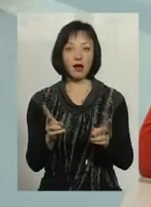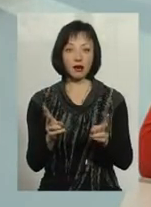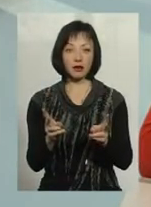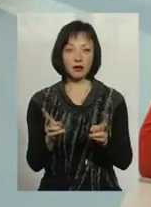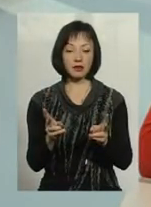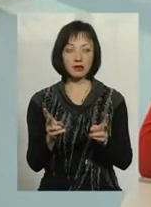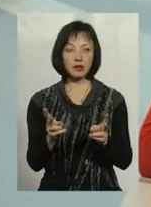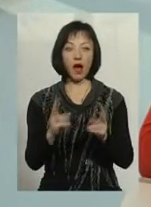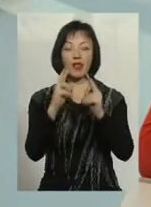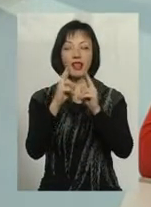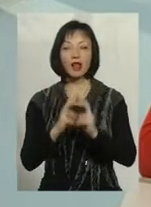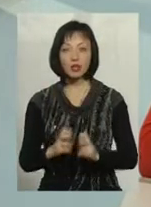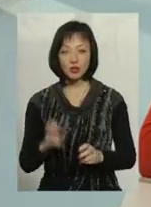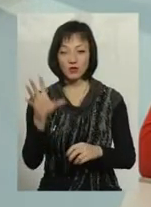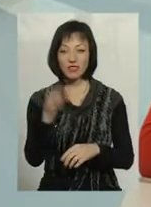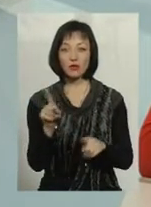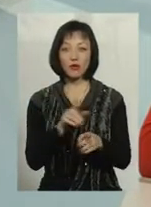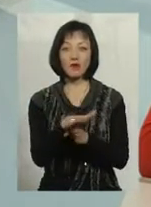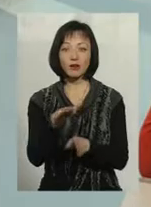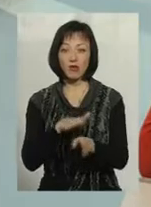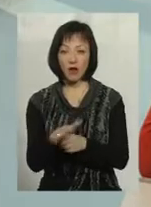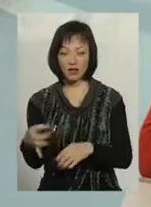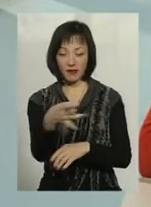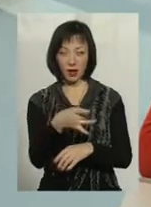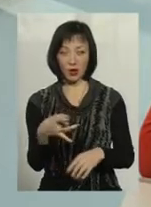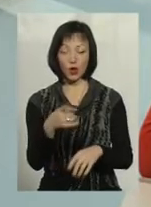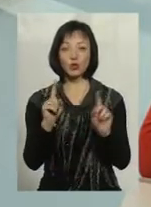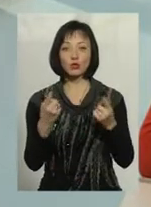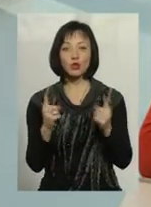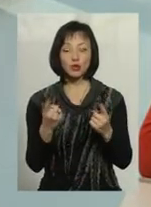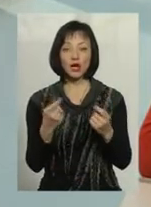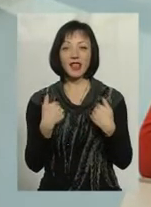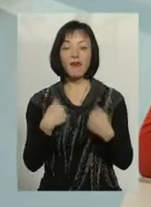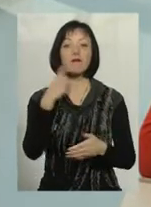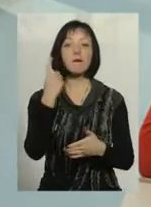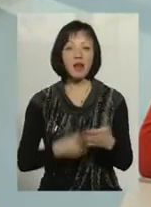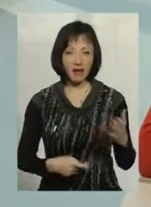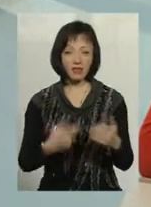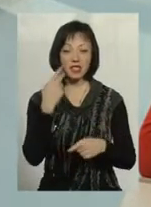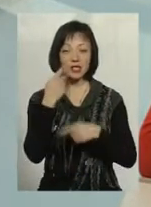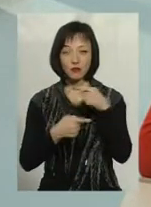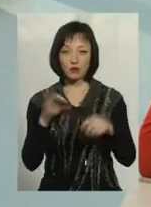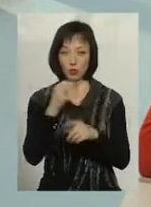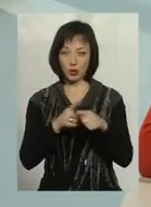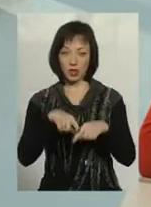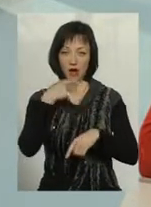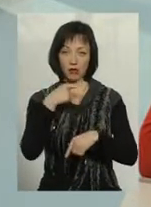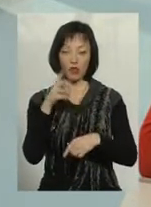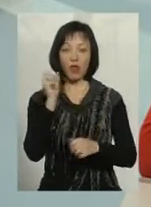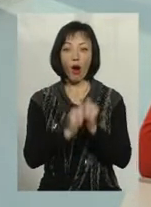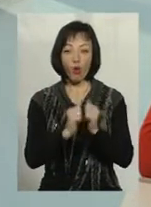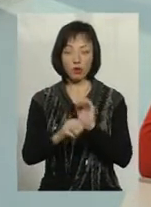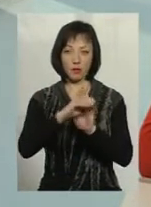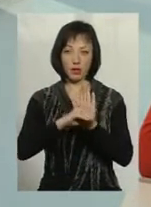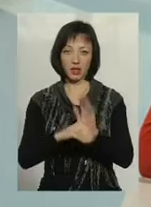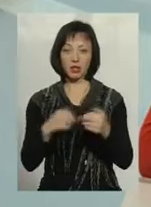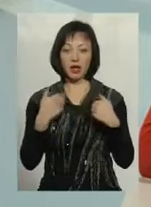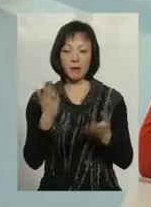всього бізнесу, що сьогодні по Польщі є. Чому у нас такого немає? Всі це діло бачать, поляки приїжджають, неодноразово ми були присутні разом з Наталією на